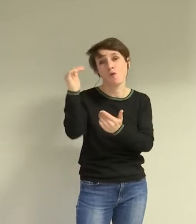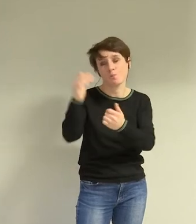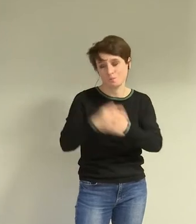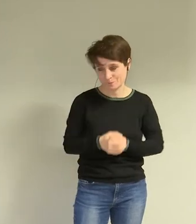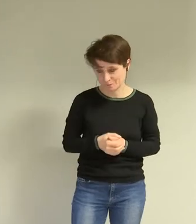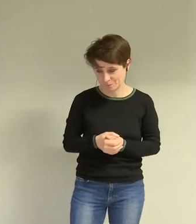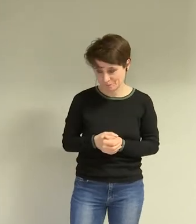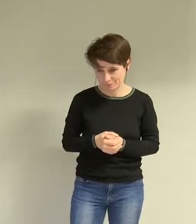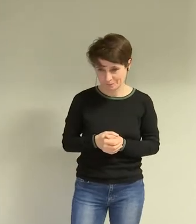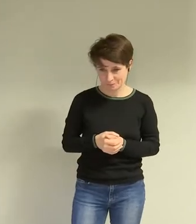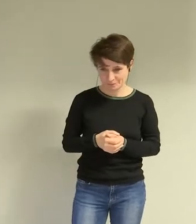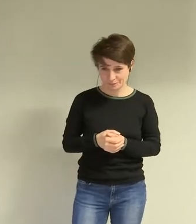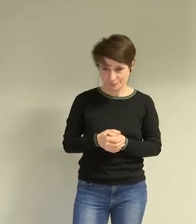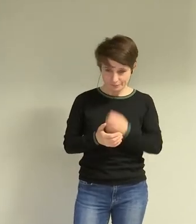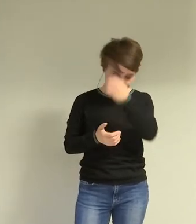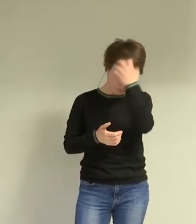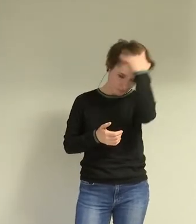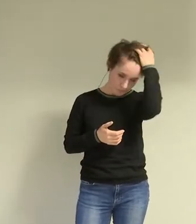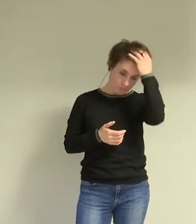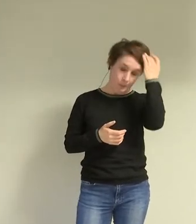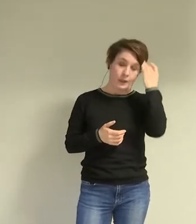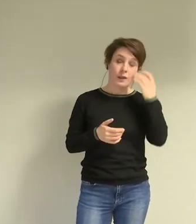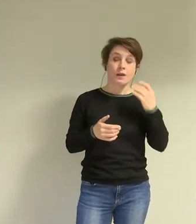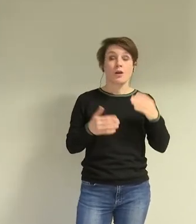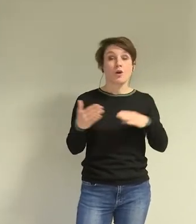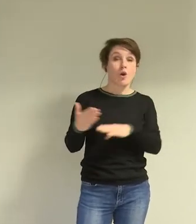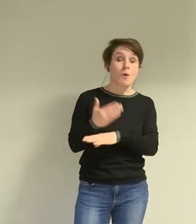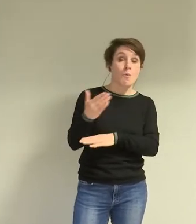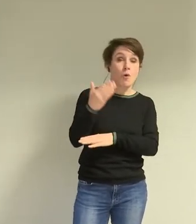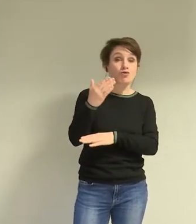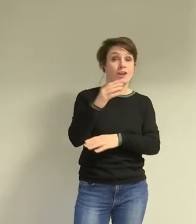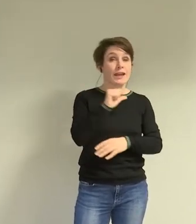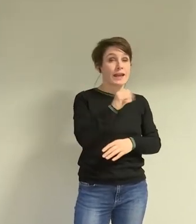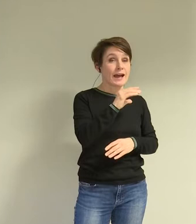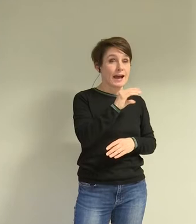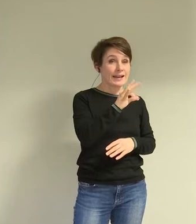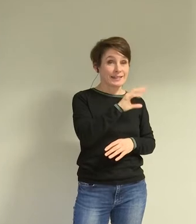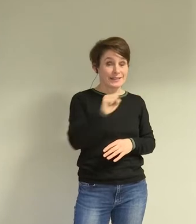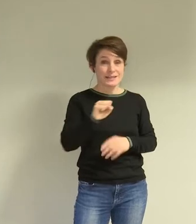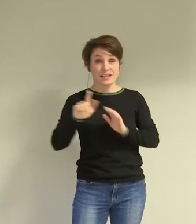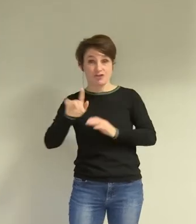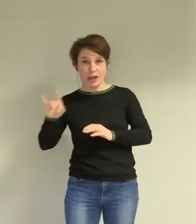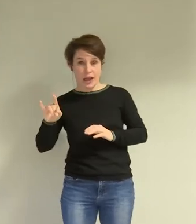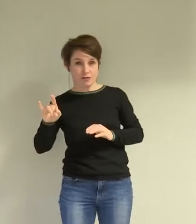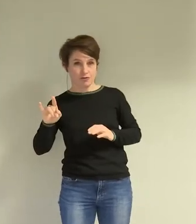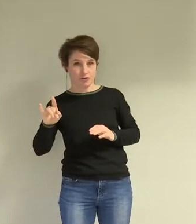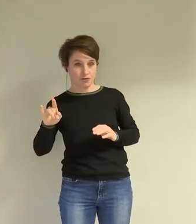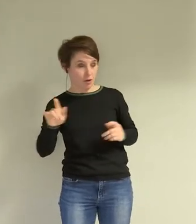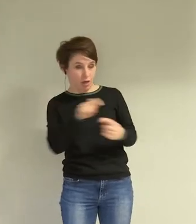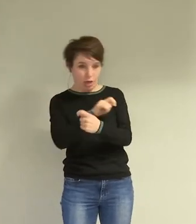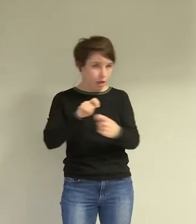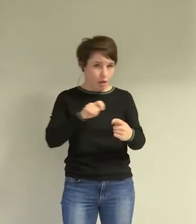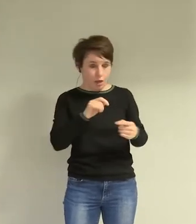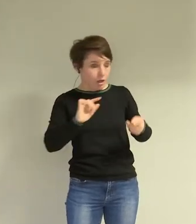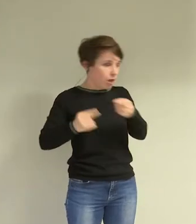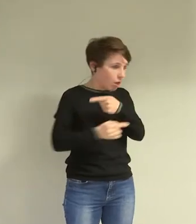accompagné le projet entre actis et qu'on habite à ont généré beaucoup d'inquiétude pour les salariés les salariés d'actis